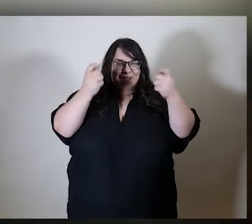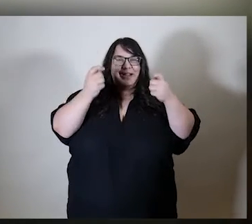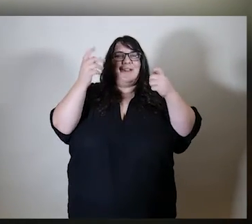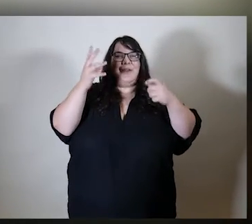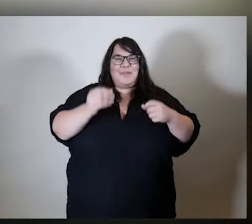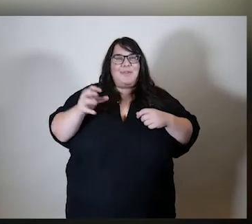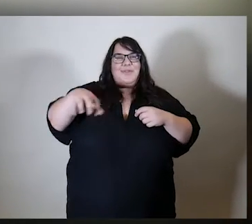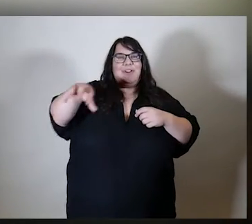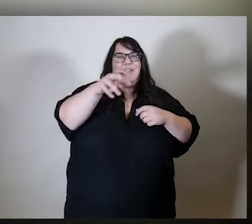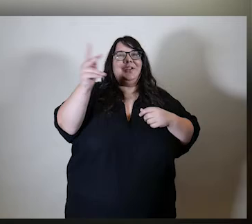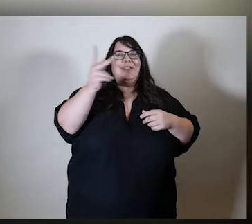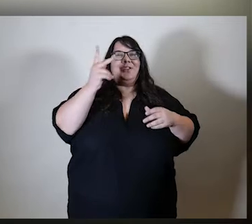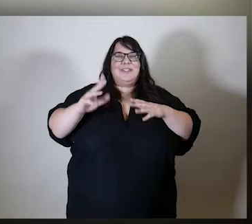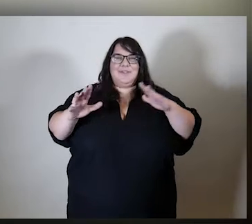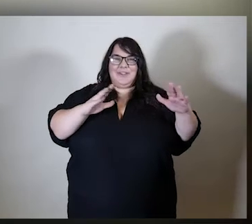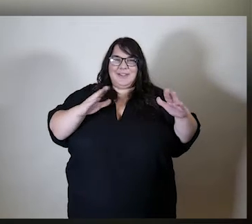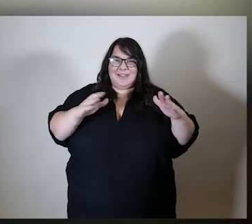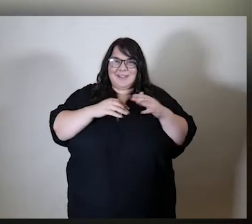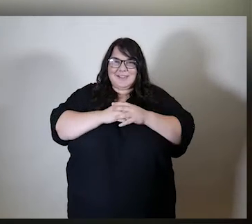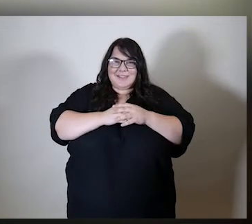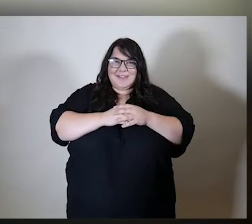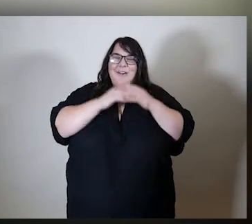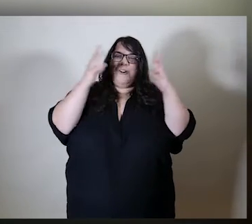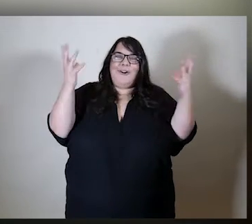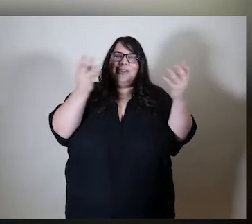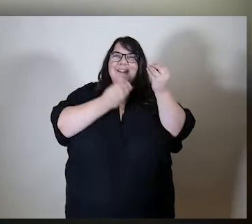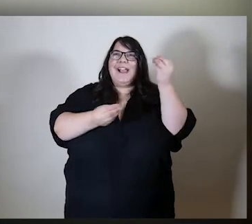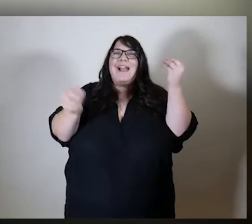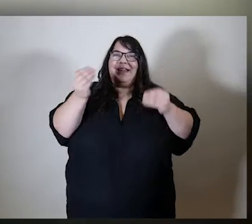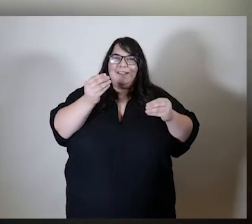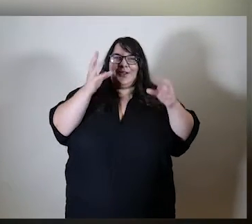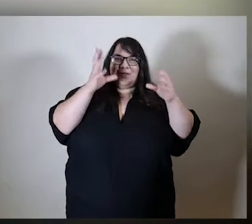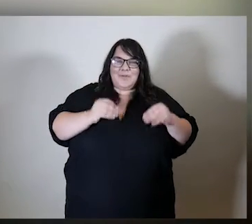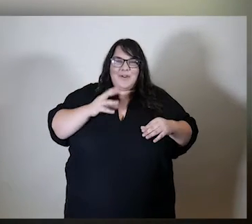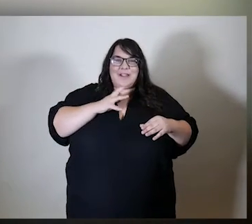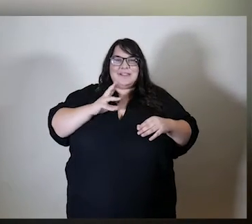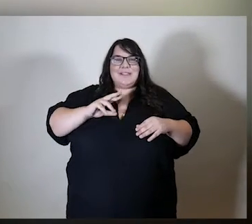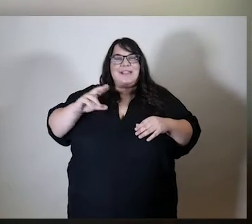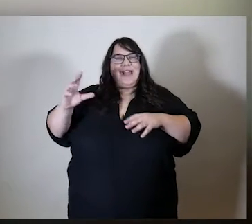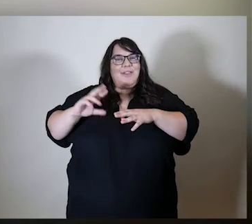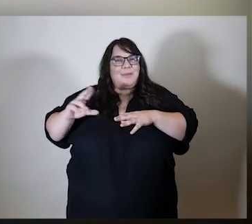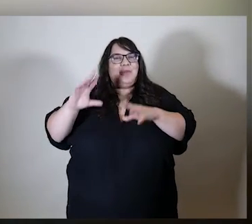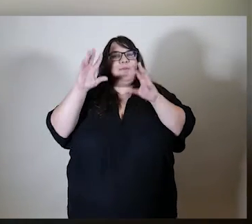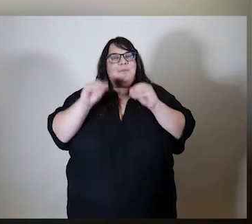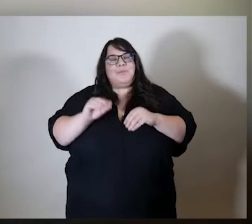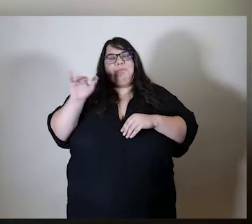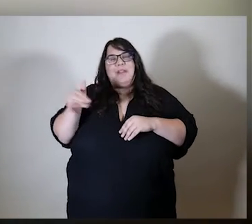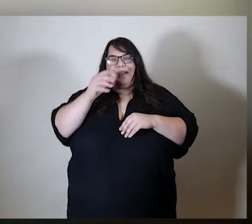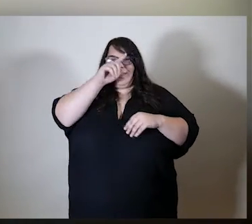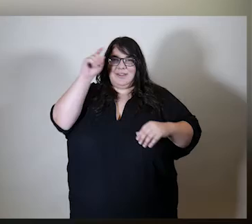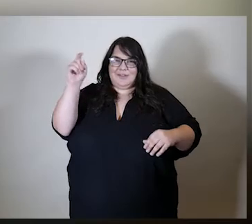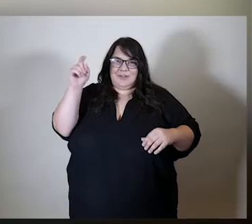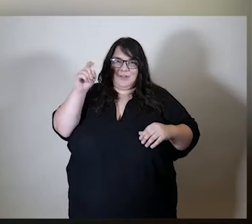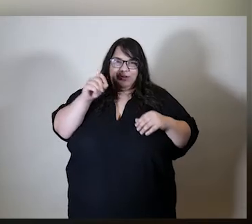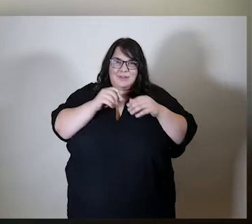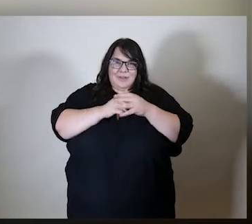Φορέων Κοινωνικής Φροντίδας και ό,τι καλύτερο σε όλους τους συνανθρώπους μας που περνάνε δύσκολα,